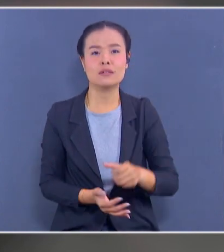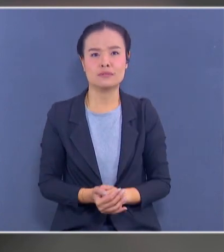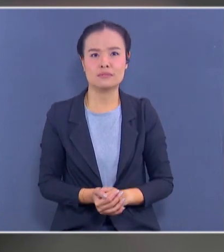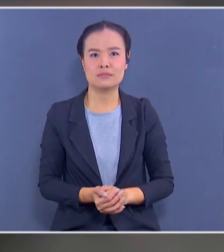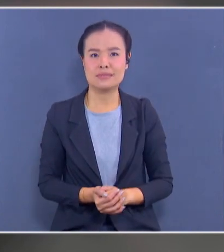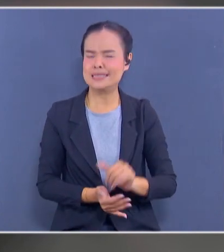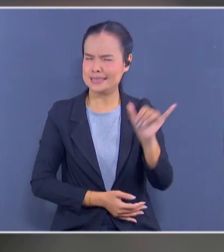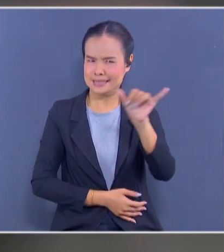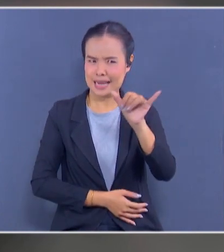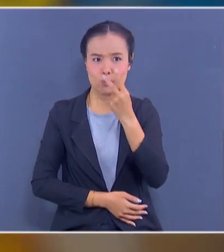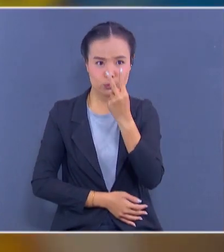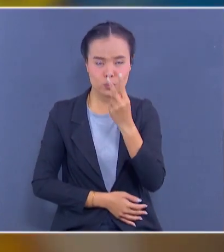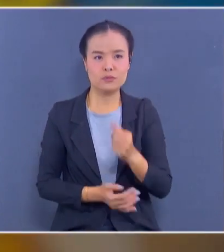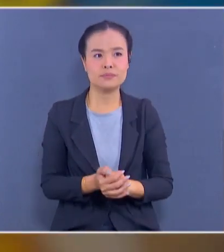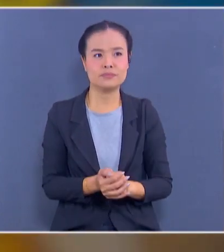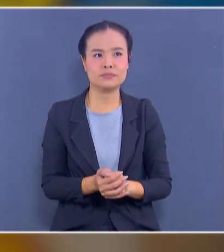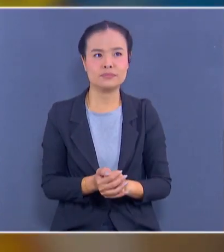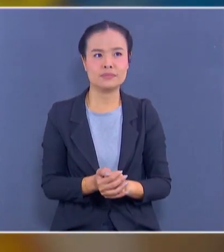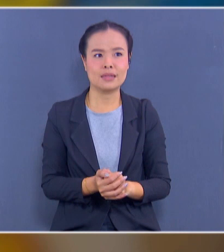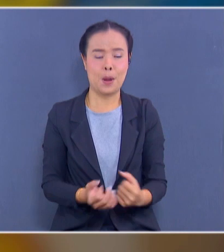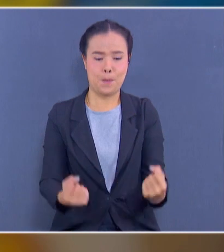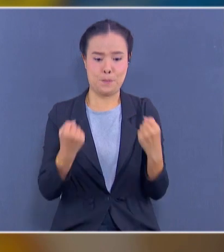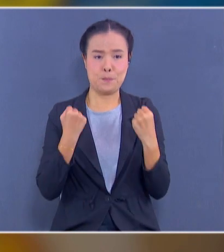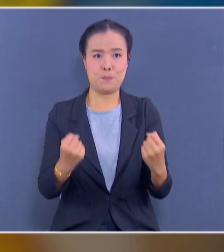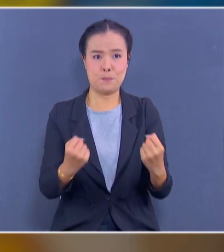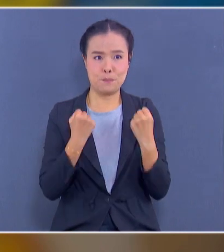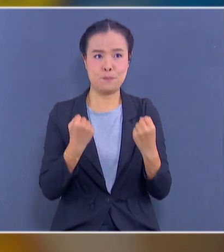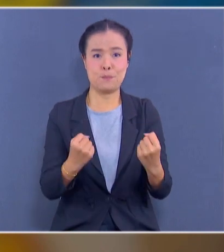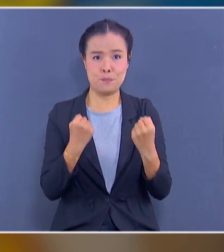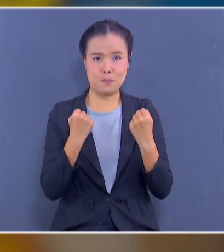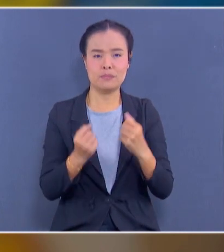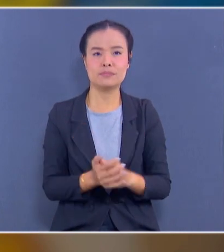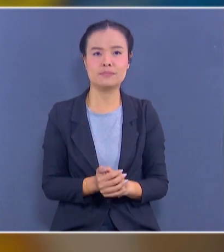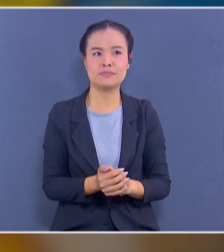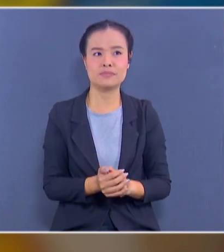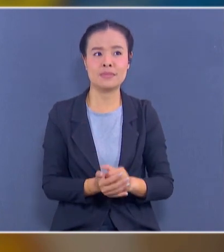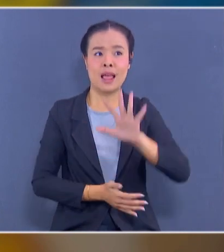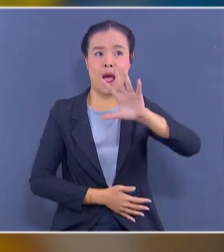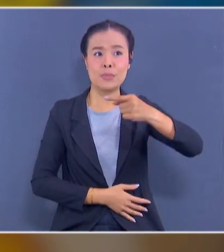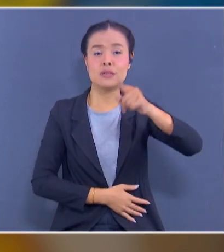51,800 บาทยังไม่หมดครับไปดูเครื่องบริหารกล้ามแขน4สถานีครับตัวละ